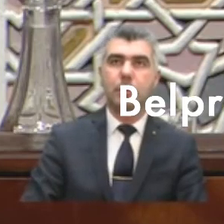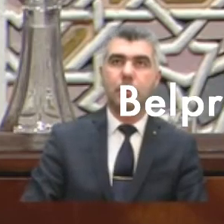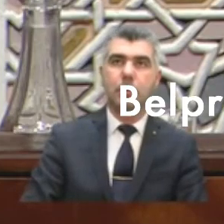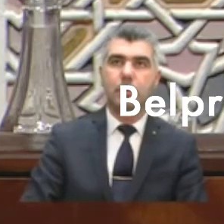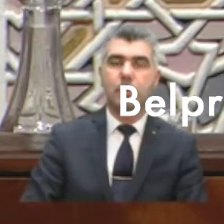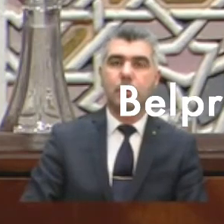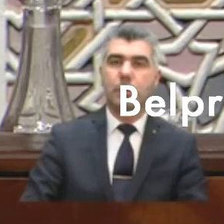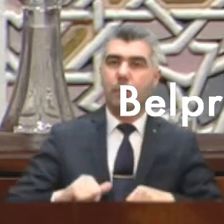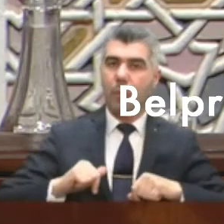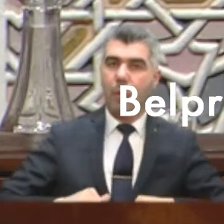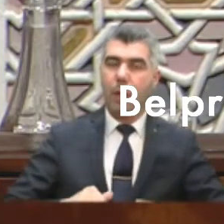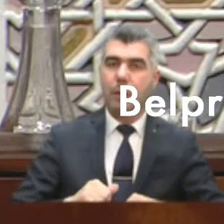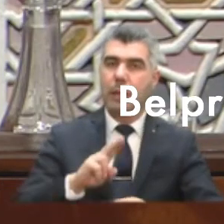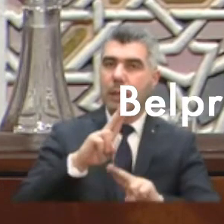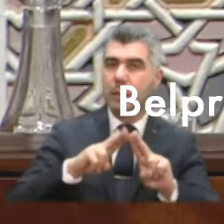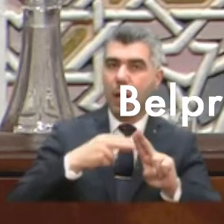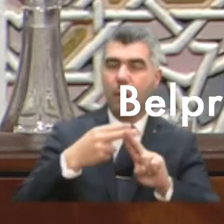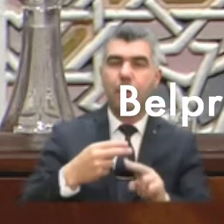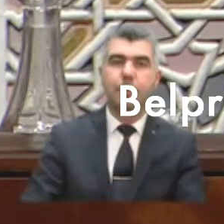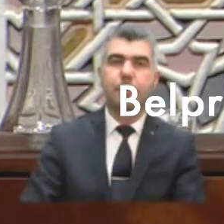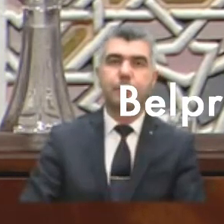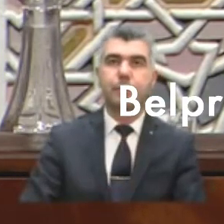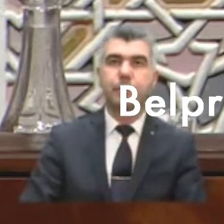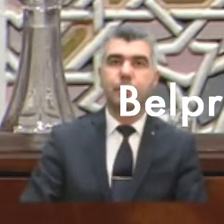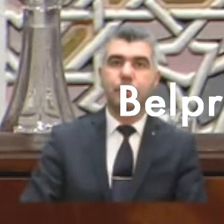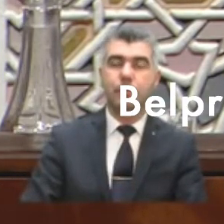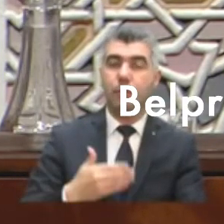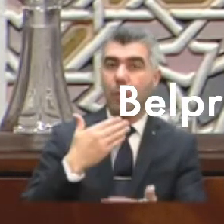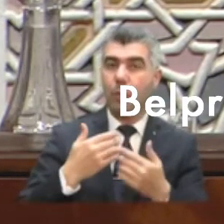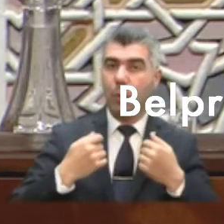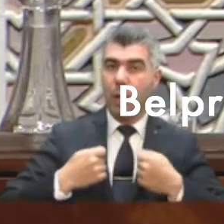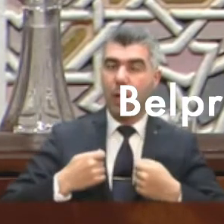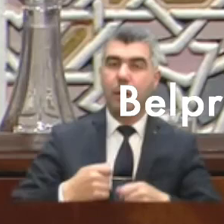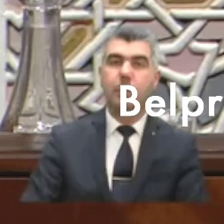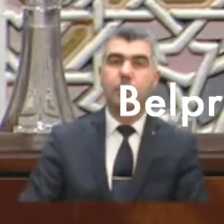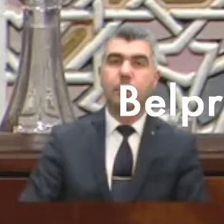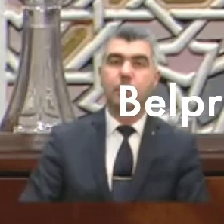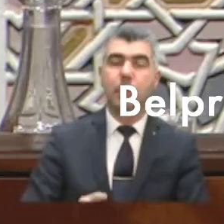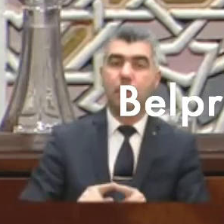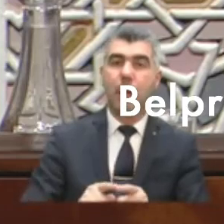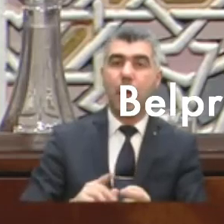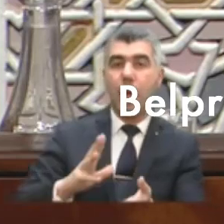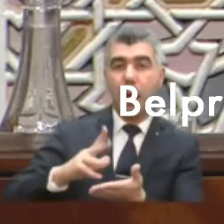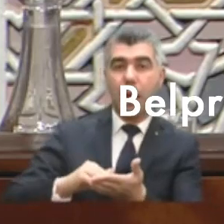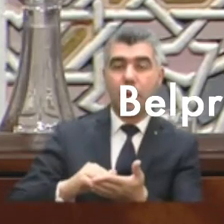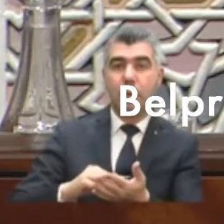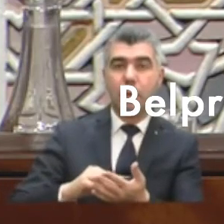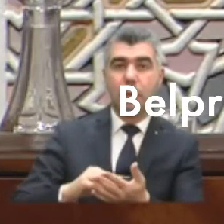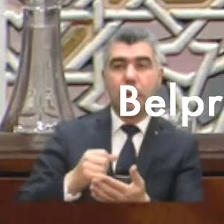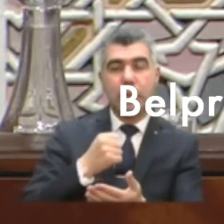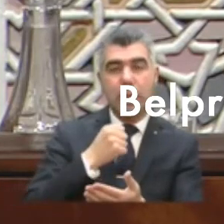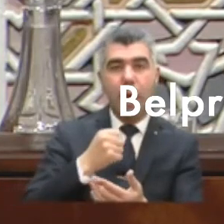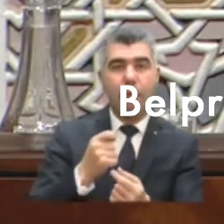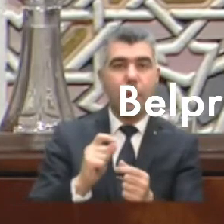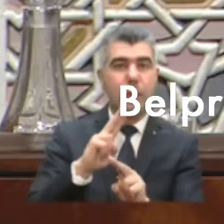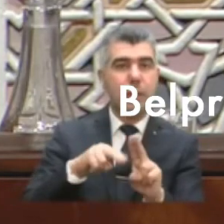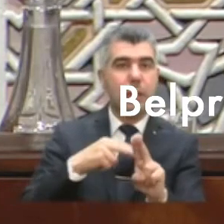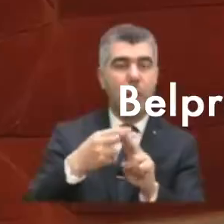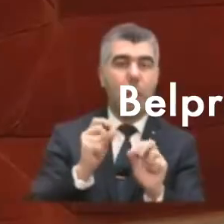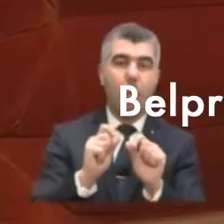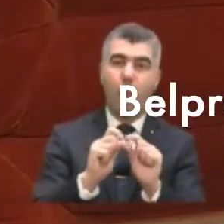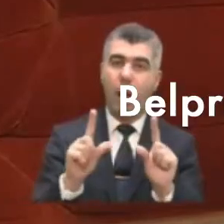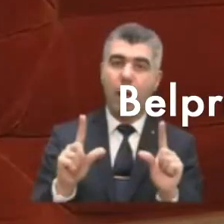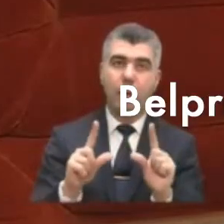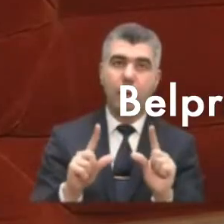تفضل السيد الوزير فيما تبقى من الوقت. شكرا سيدة الرئيسة. بالنسبة لبطاقة الصحافة أعتقد الجواب كان واضح، في المجال القانوني